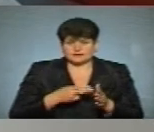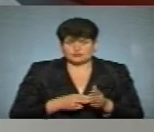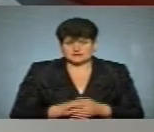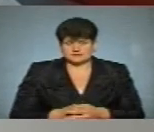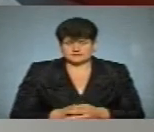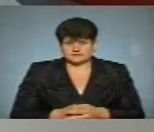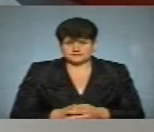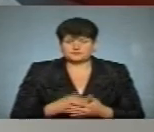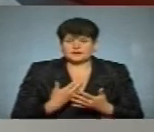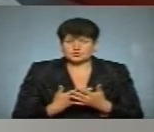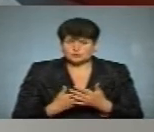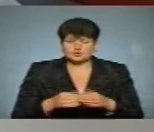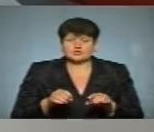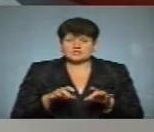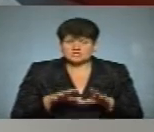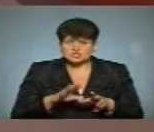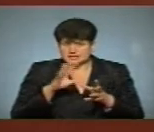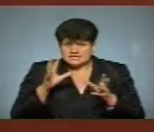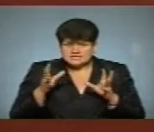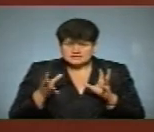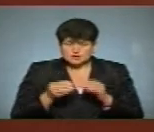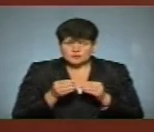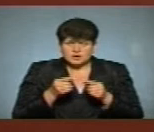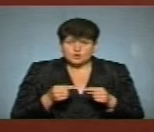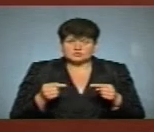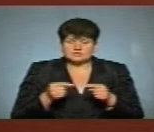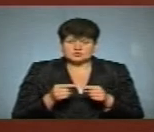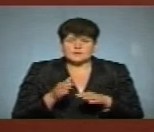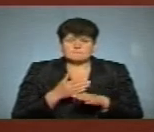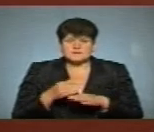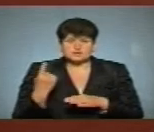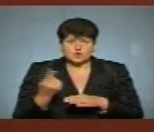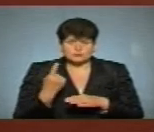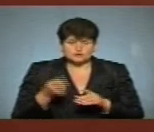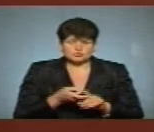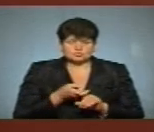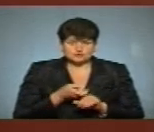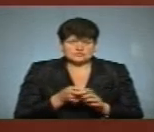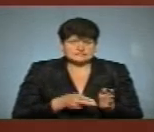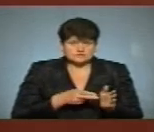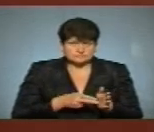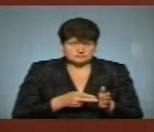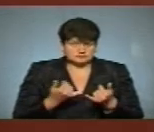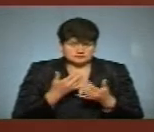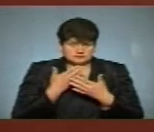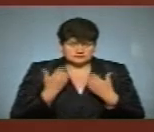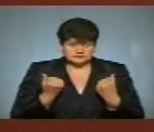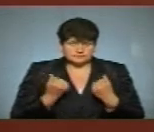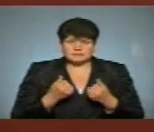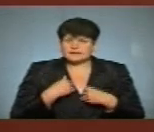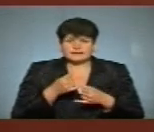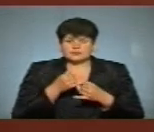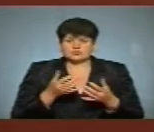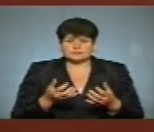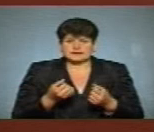там. Тобто рішення і загалом прогнозів конкретних щодо міжобласного сполучення, зокрема залізничного, наразі немає? Ми не можемо прийняти.